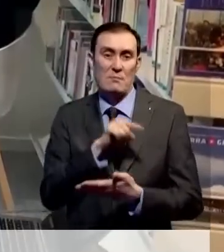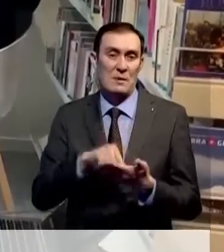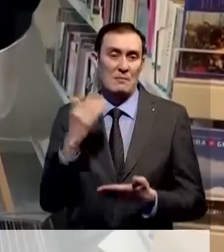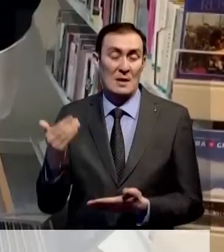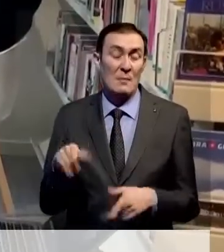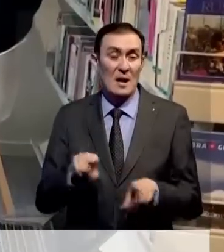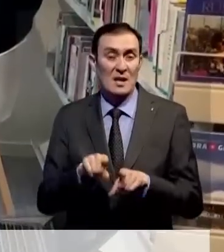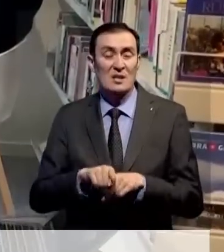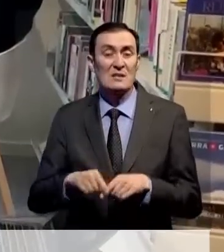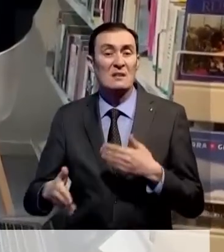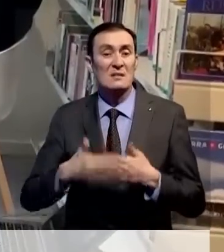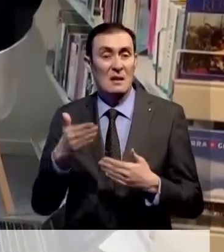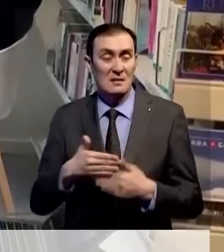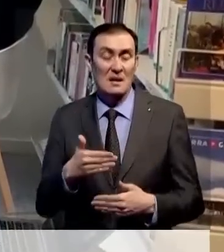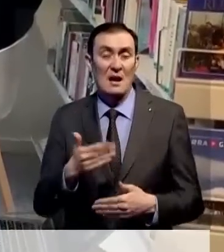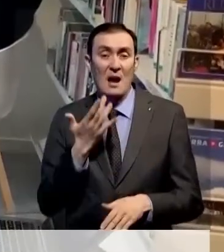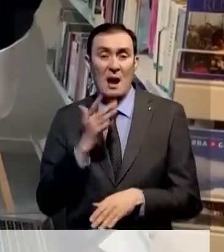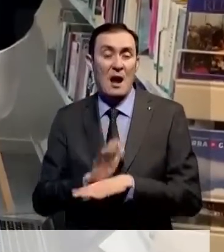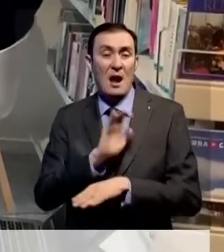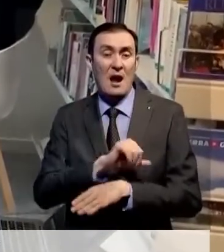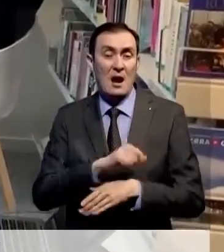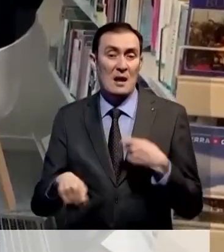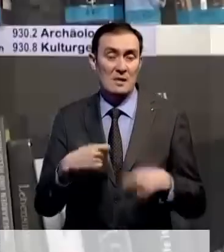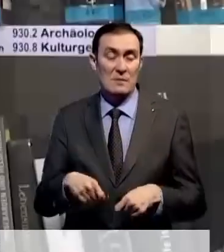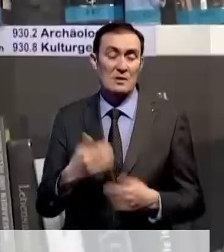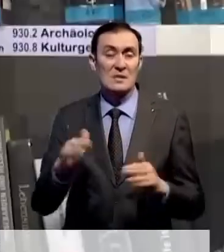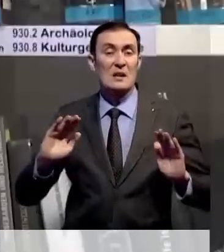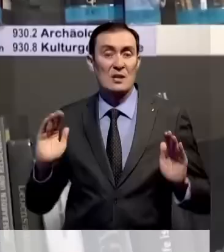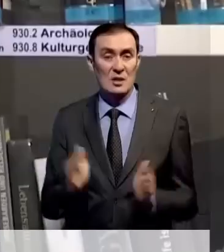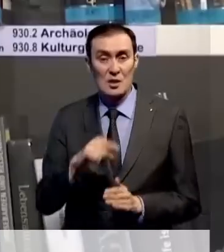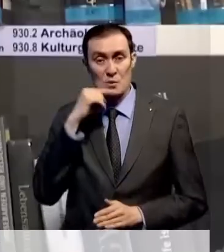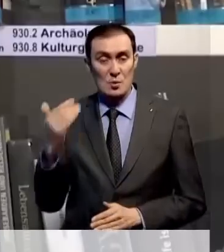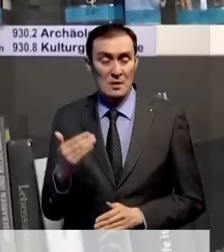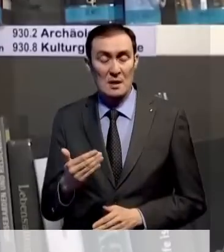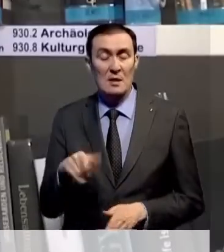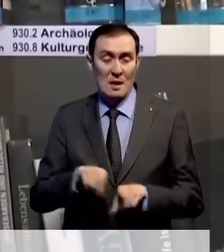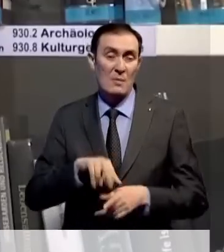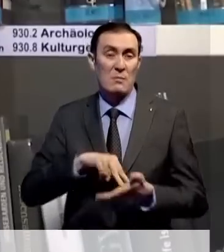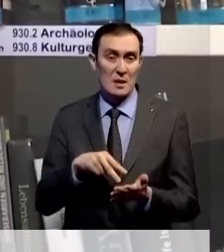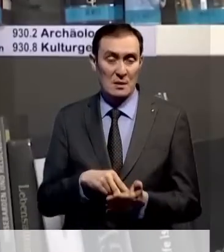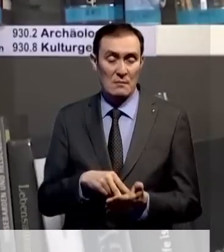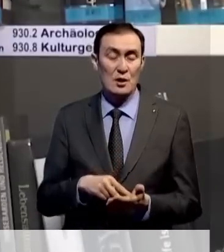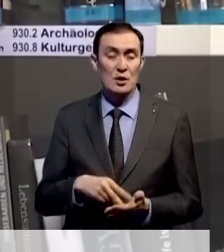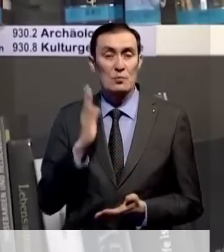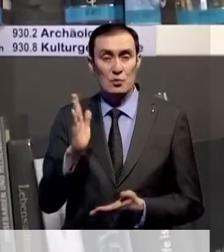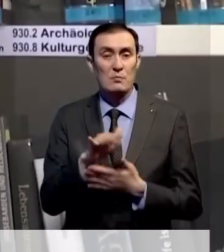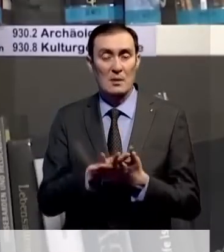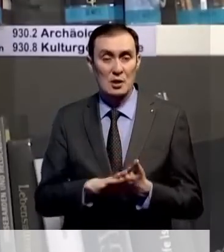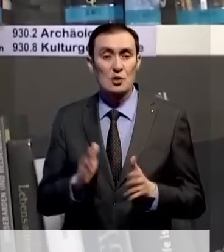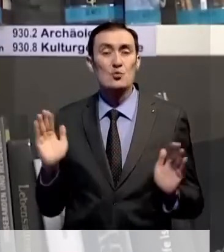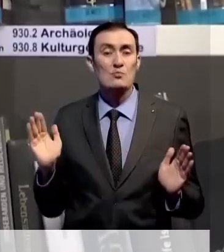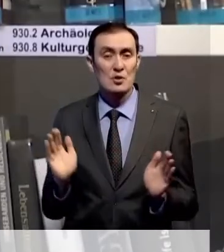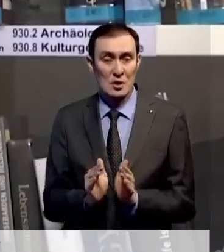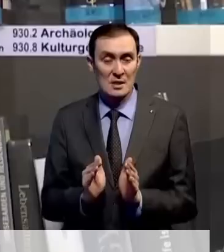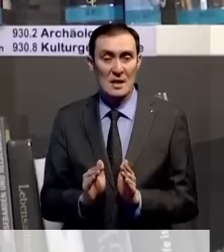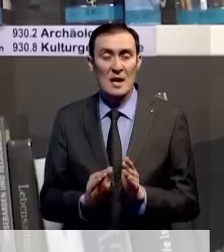а также из-за санкций. Экспорт нефти из России в настоящее время сокращается, как мы и прогнозировали, и будет продолжать сокращаться